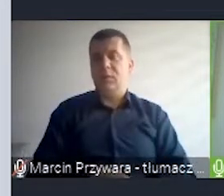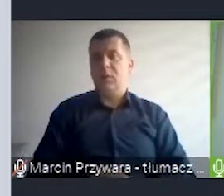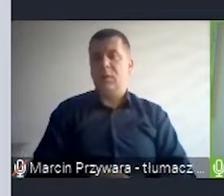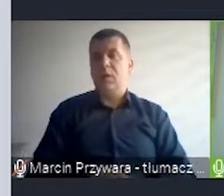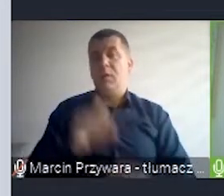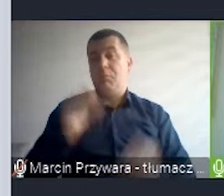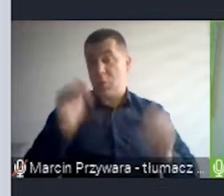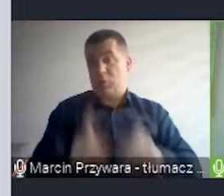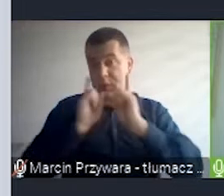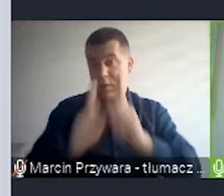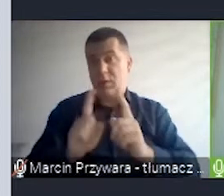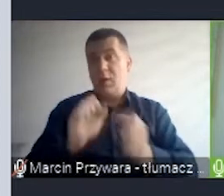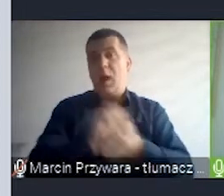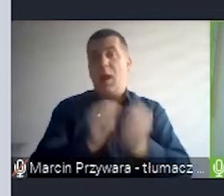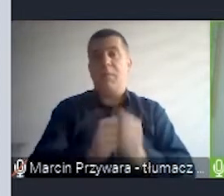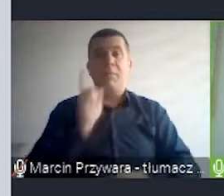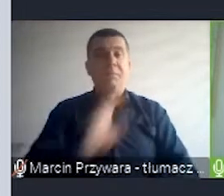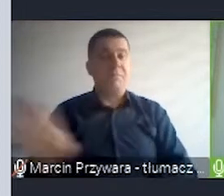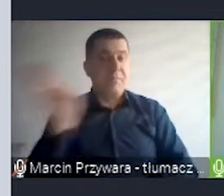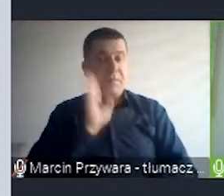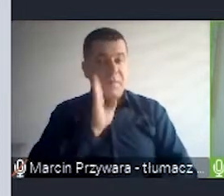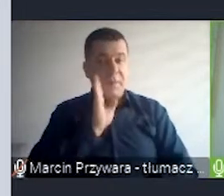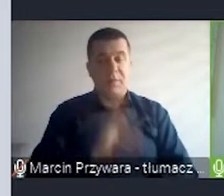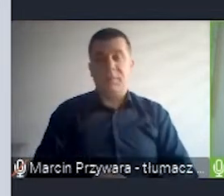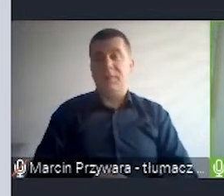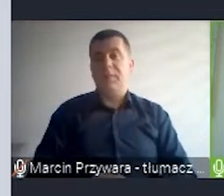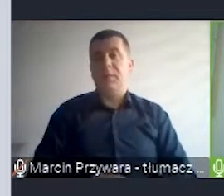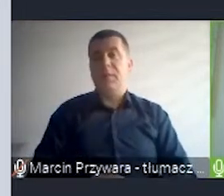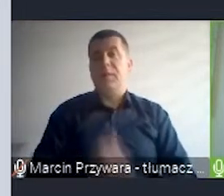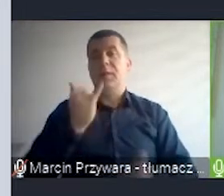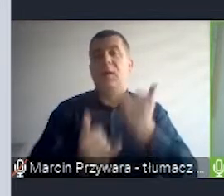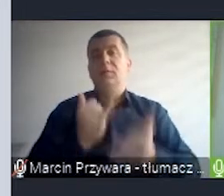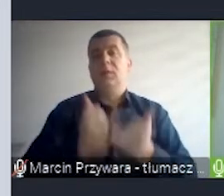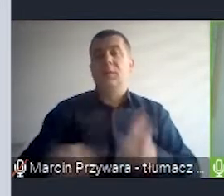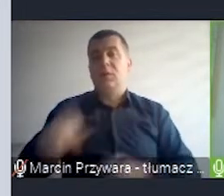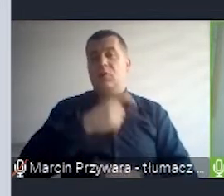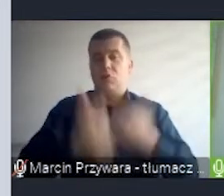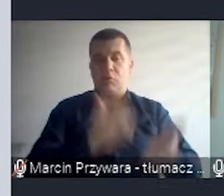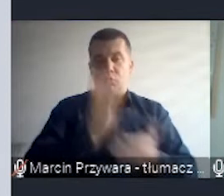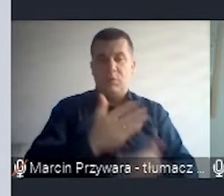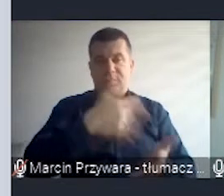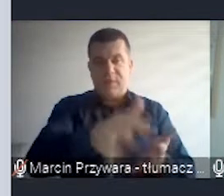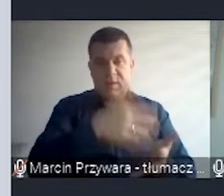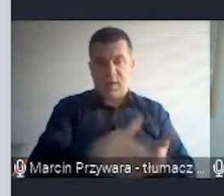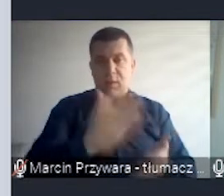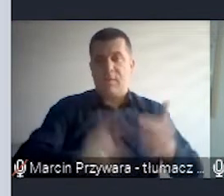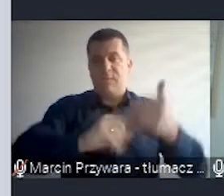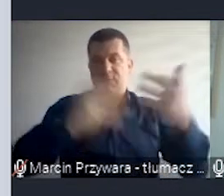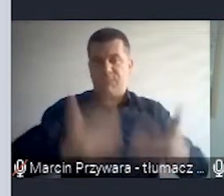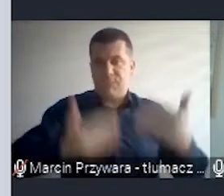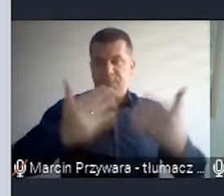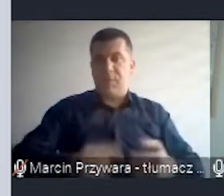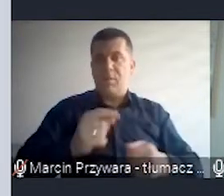może być realna, a może być potencjalna. Czyli jeżeli Państwo ponieśli wydatek i rozliczyli go w projekcie